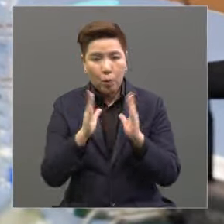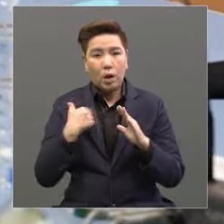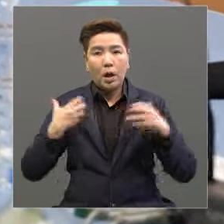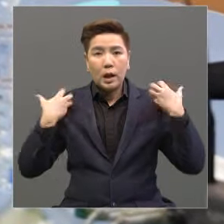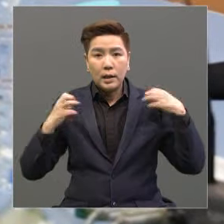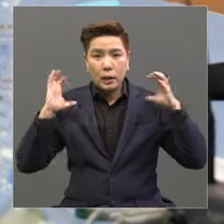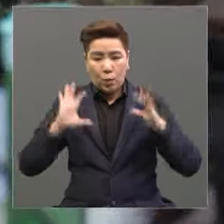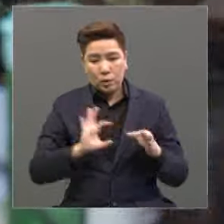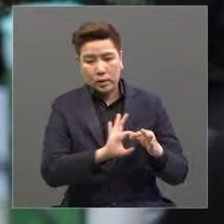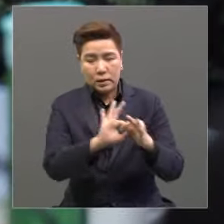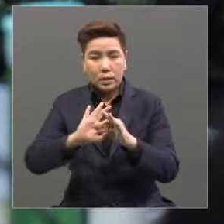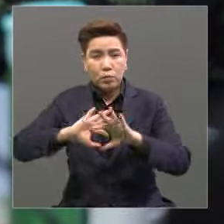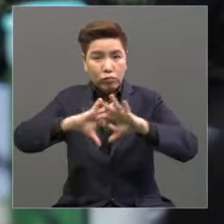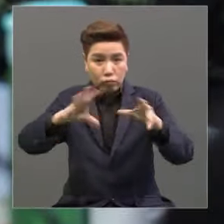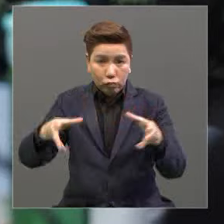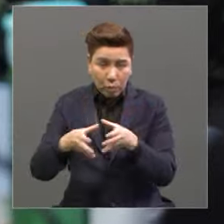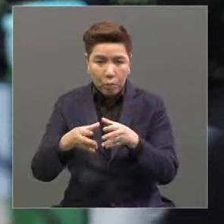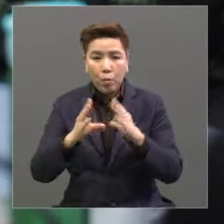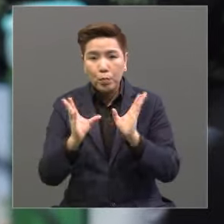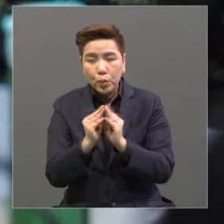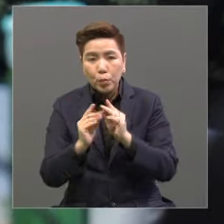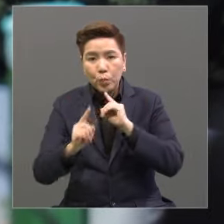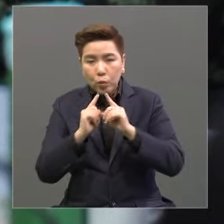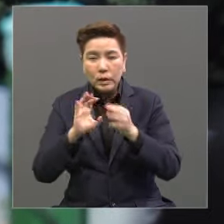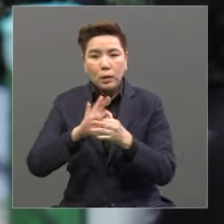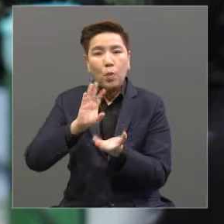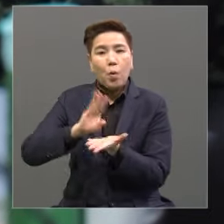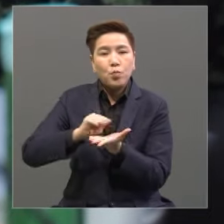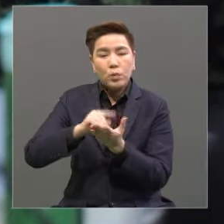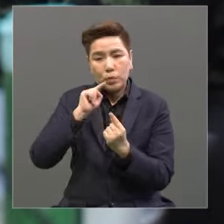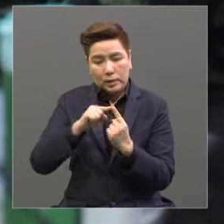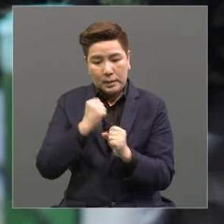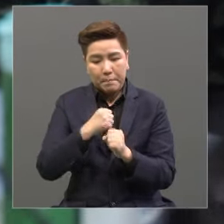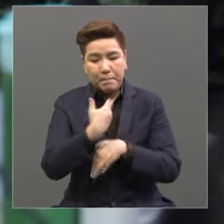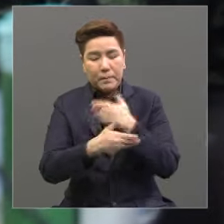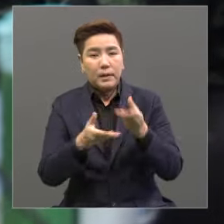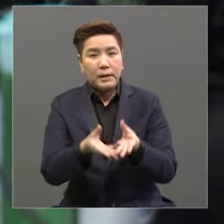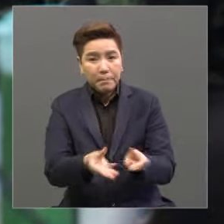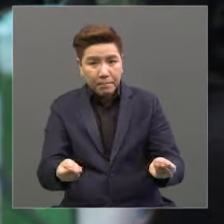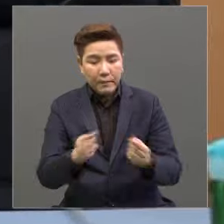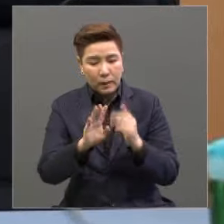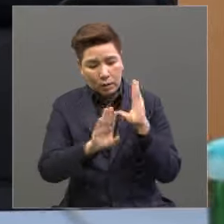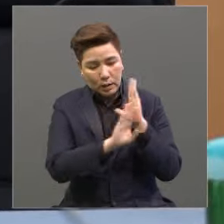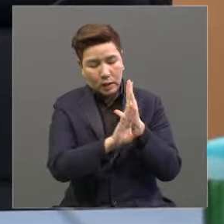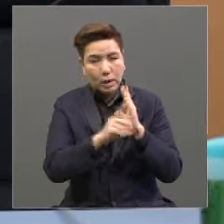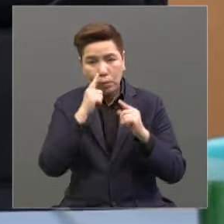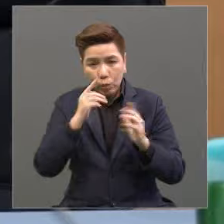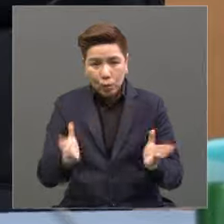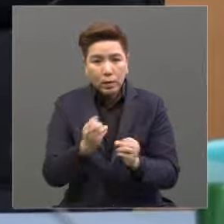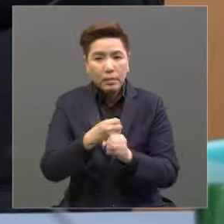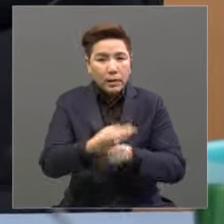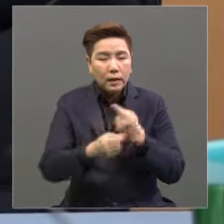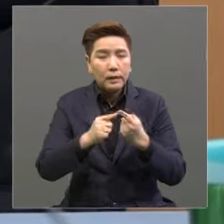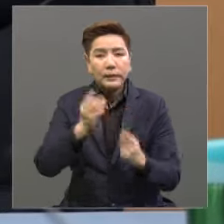ราชการและผู้เกี่ยวข้องในพื้นที่ค่ะประชุมร่วมเพื่อติดตามข้อมูลการพัฒนาพื้นที่ชายแดนและการส่งเสริมการค้าชายแด